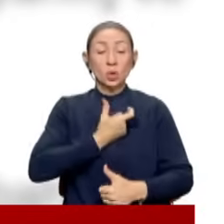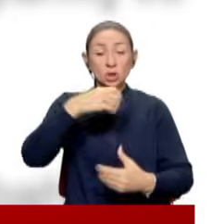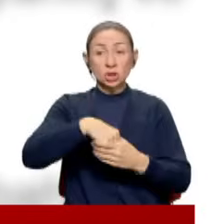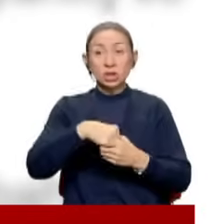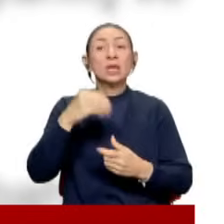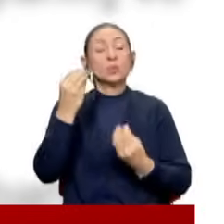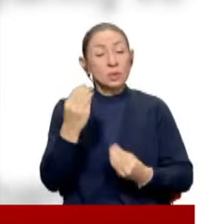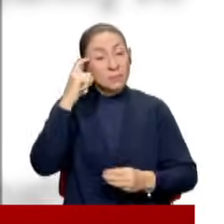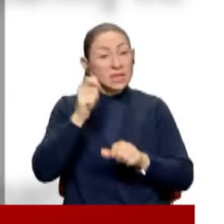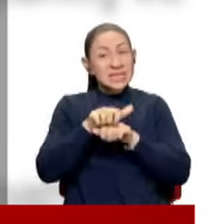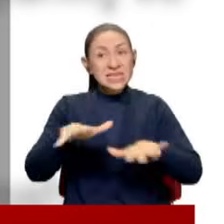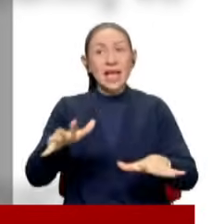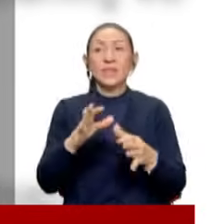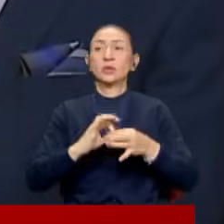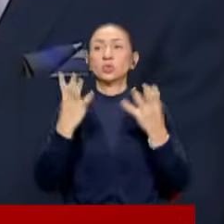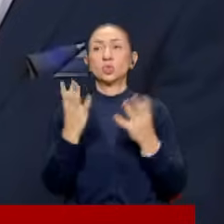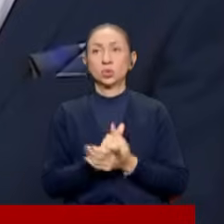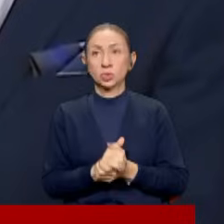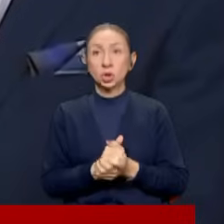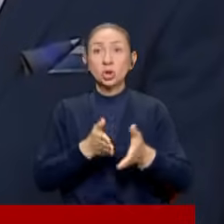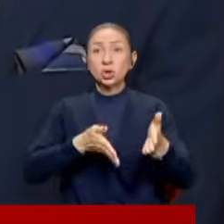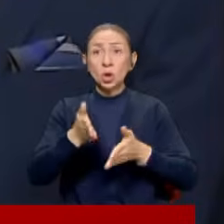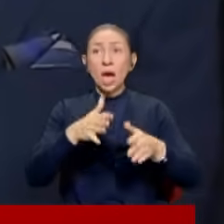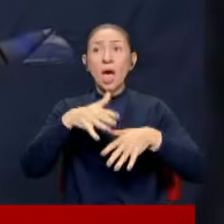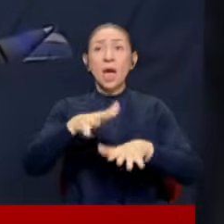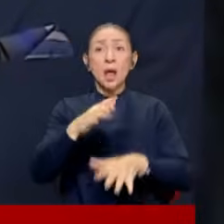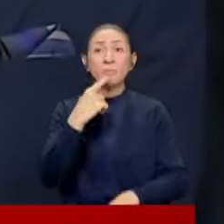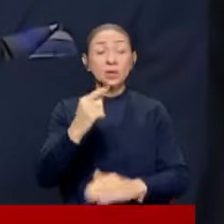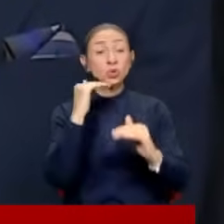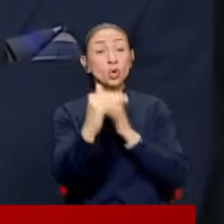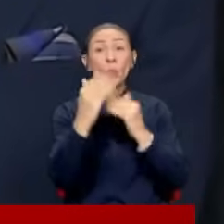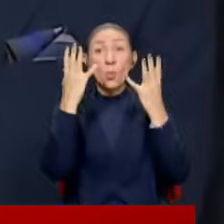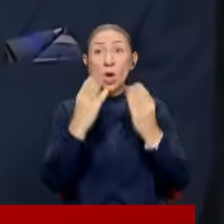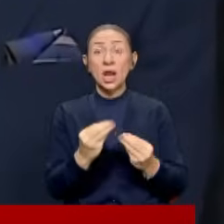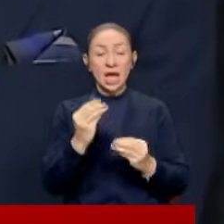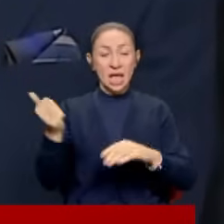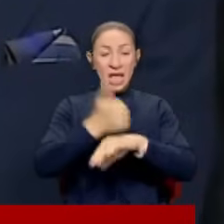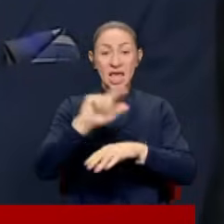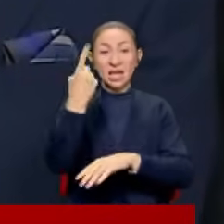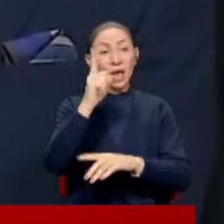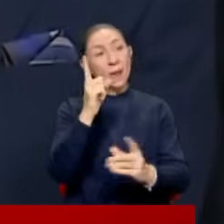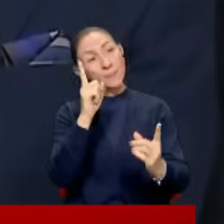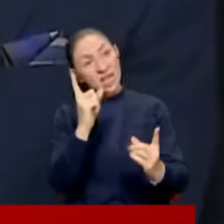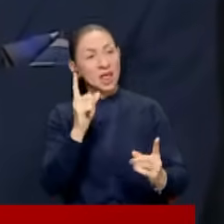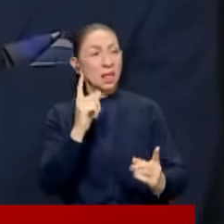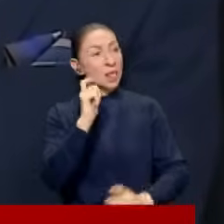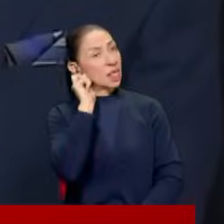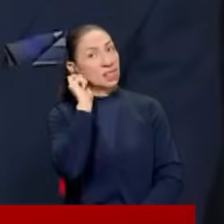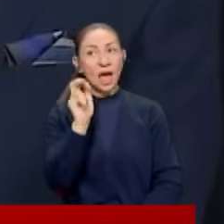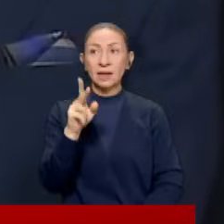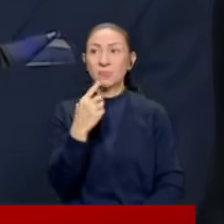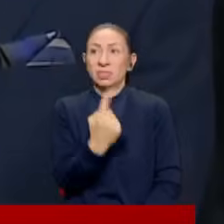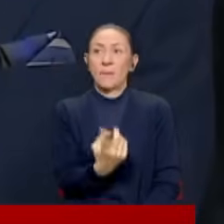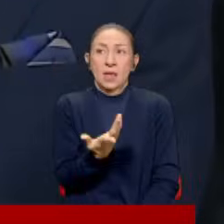içinde öngörülen mekanizmalarla çözülür sokakta Eylem demek toplum olarak iktidara bir ihtarda bulunmak